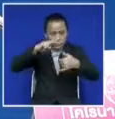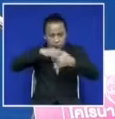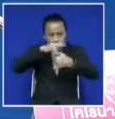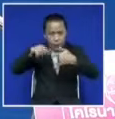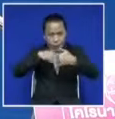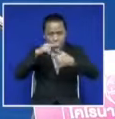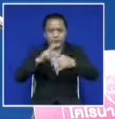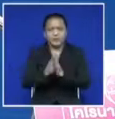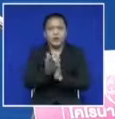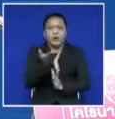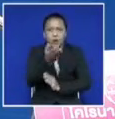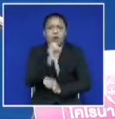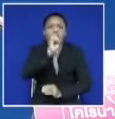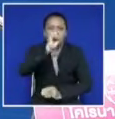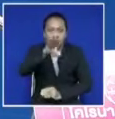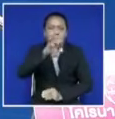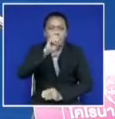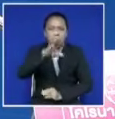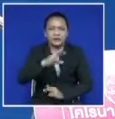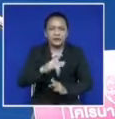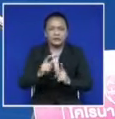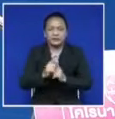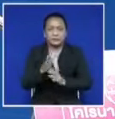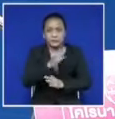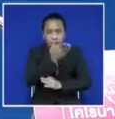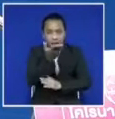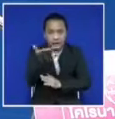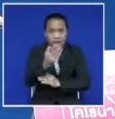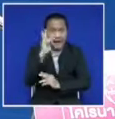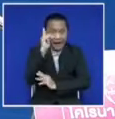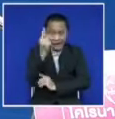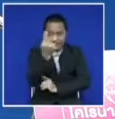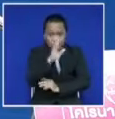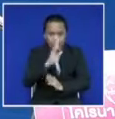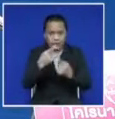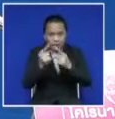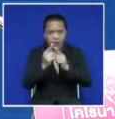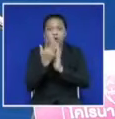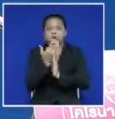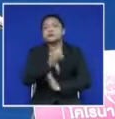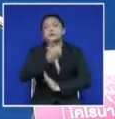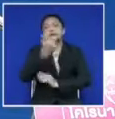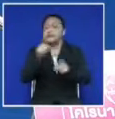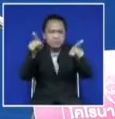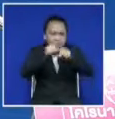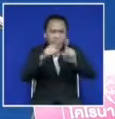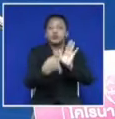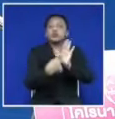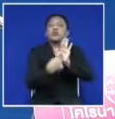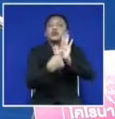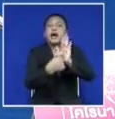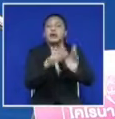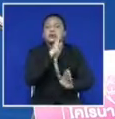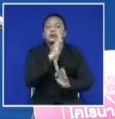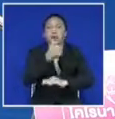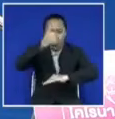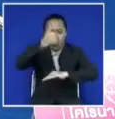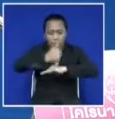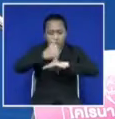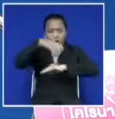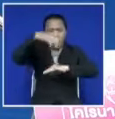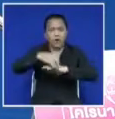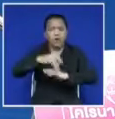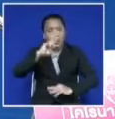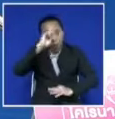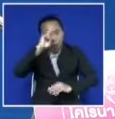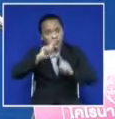การนะครับก็ขออนุญาตยืนยันนะครับไม่ใช่เฉพาะผู้สื่อข่าวนะครับท่านอื่นๆผมยกตัวอย่างอย่างเช่นท่านผู้อำนวยการกองระบาดวิ